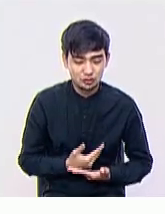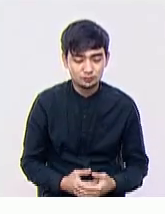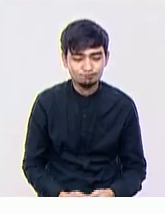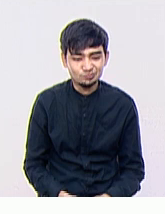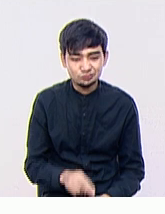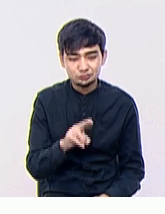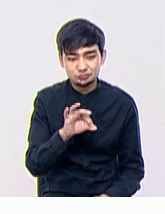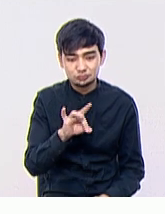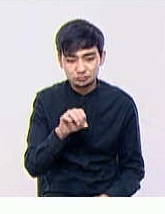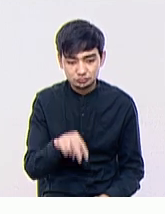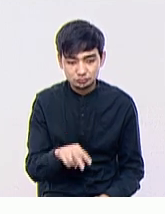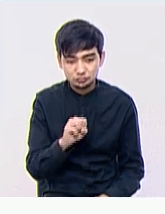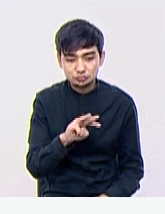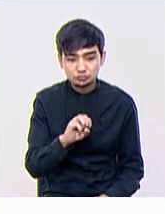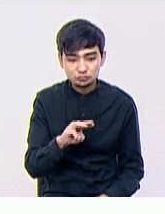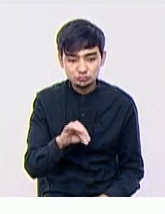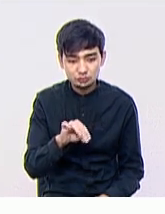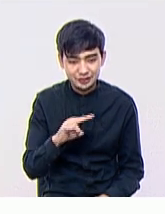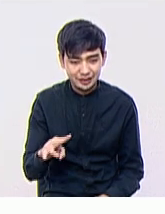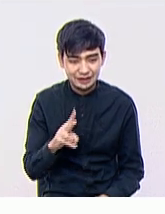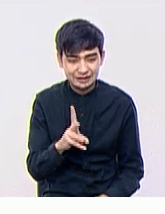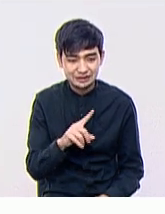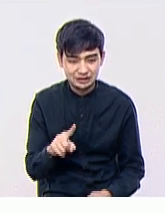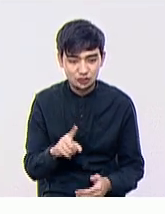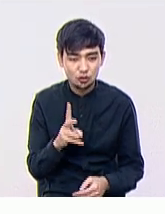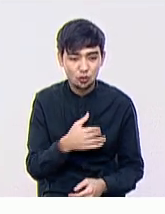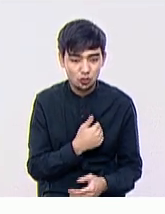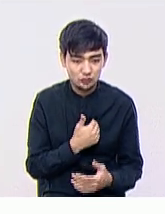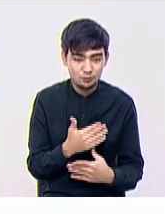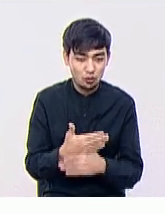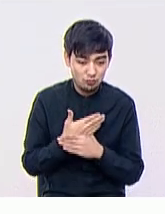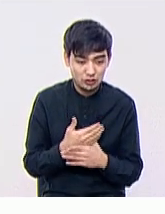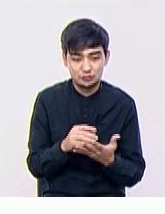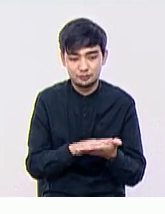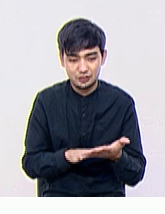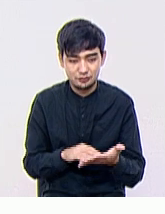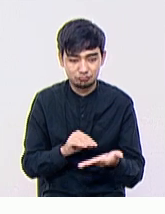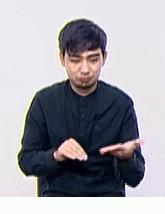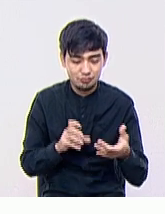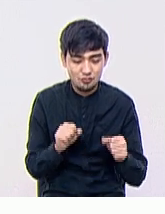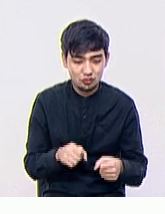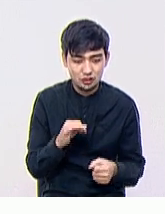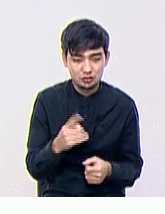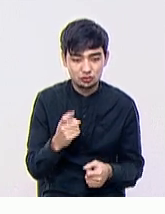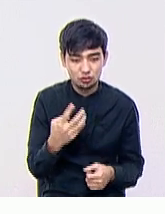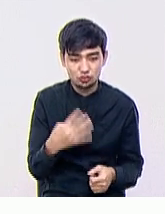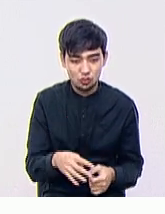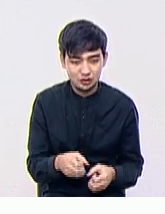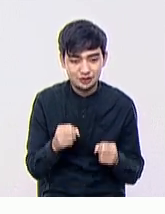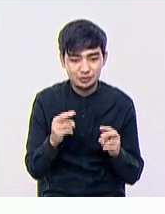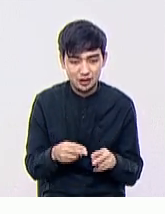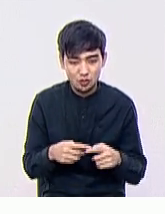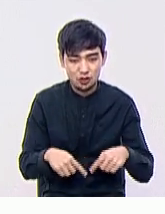портале atamenkenim.kz желающие могут подать заявки на получение помощи. Этот ресурс объединяет 140